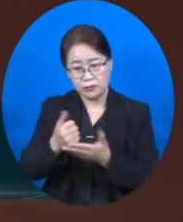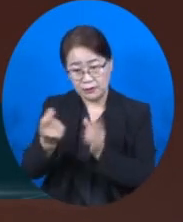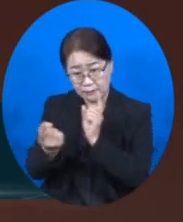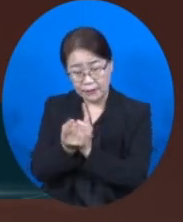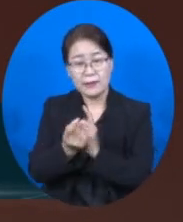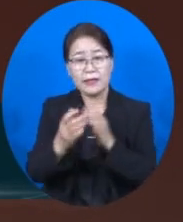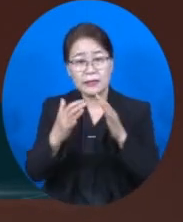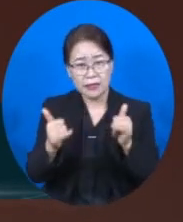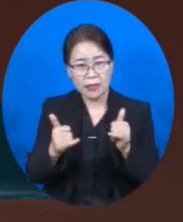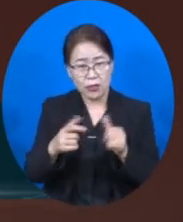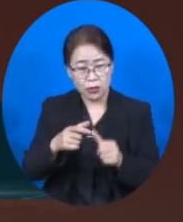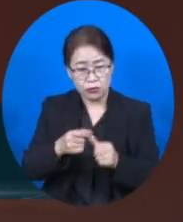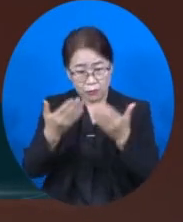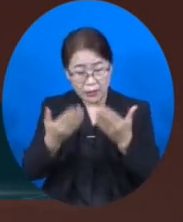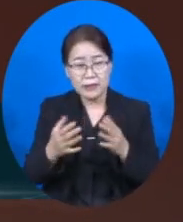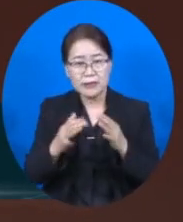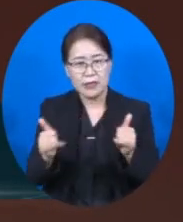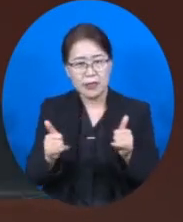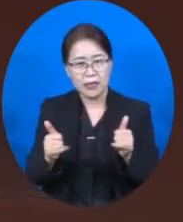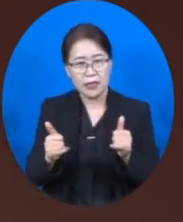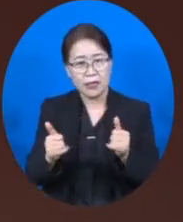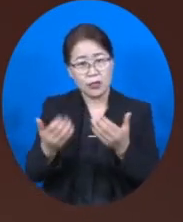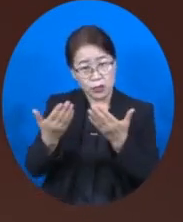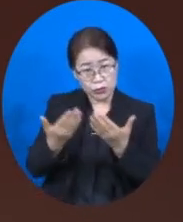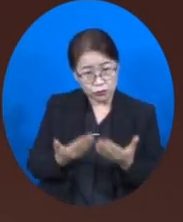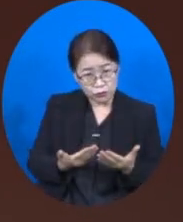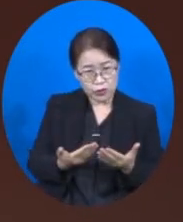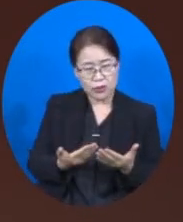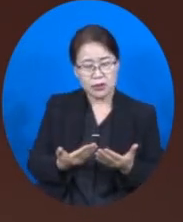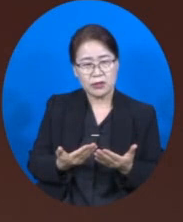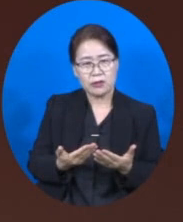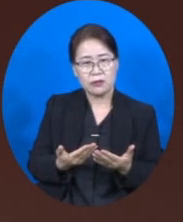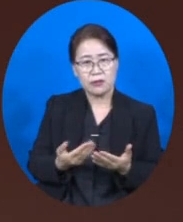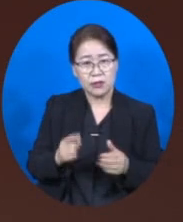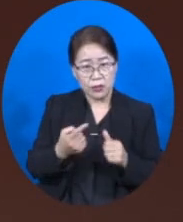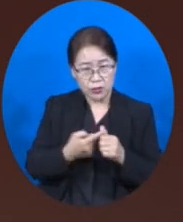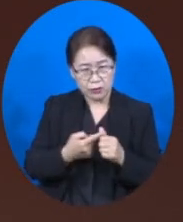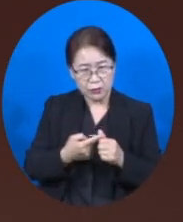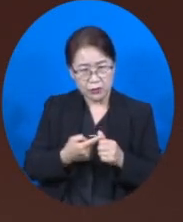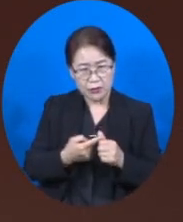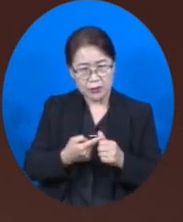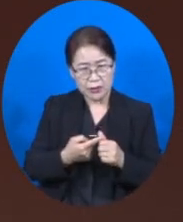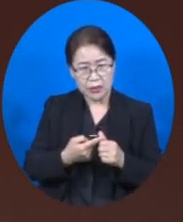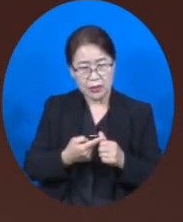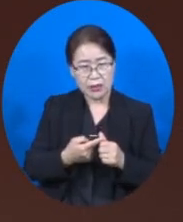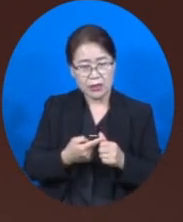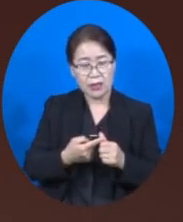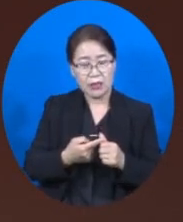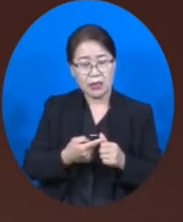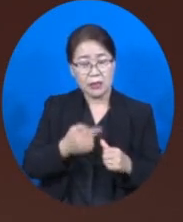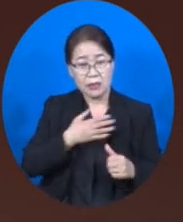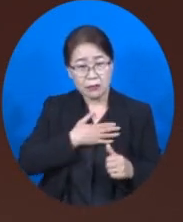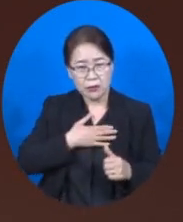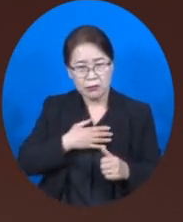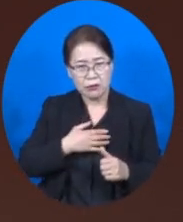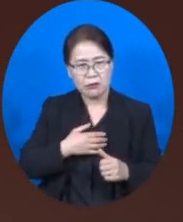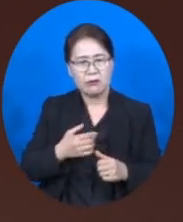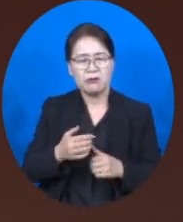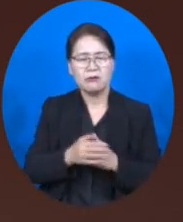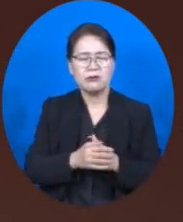만난 자에게 구원받은 자에게 주어지는 그 첫 번째 감정이 뭐냐 그러면 기쁨과